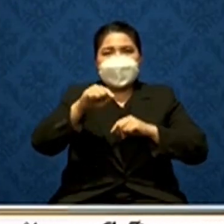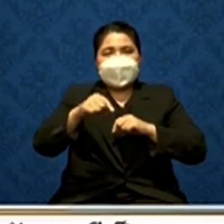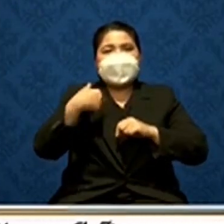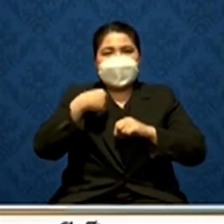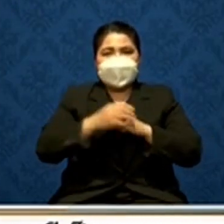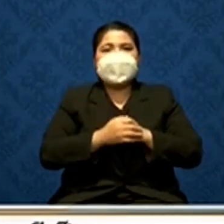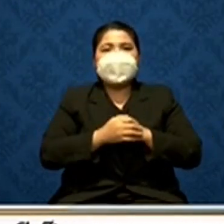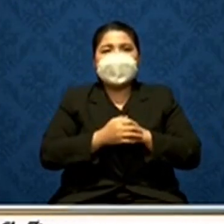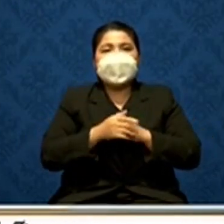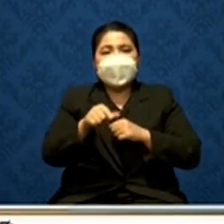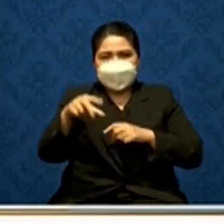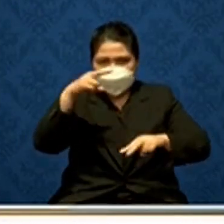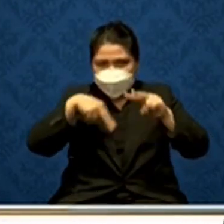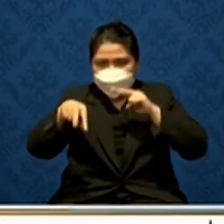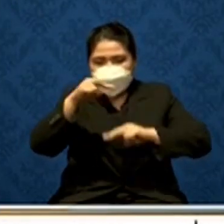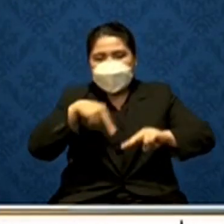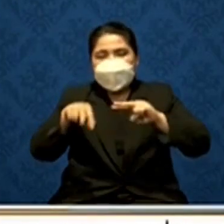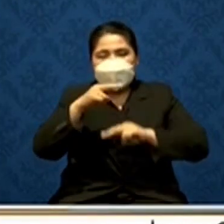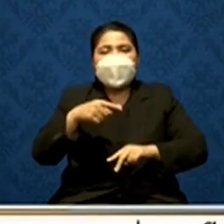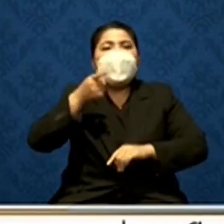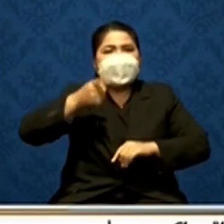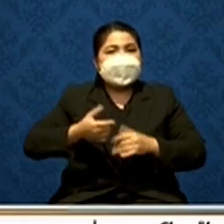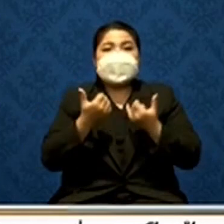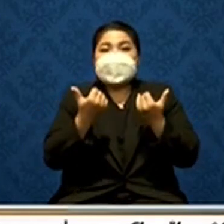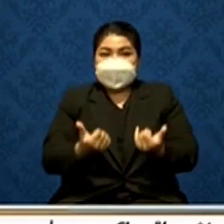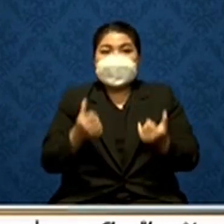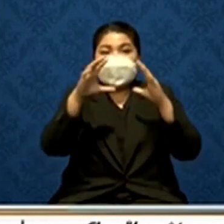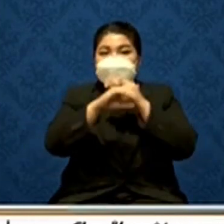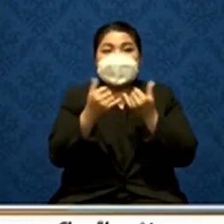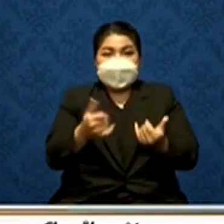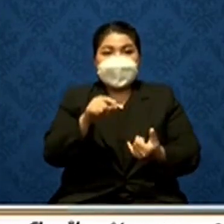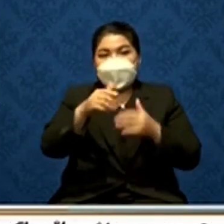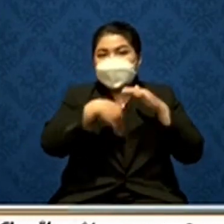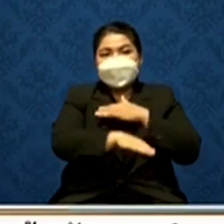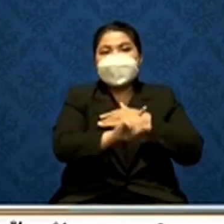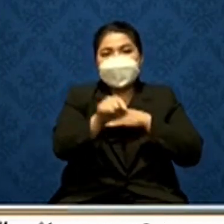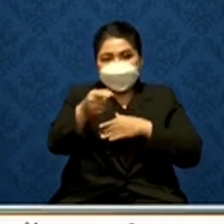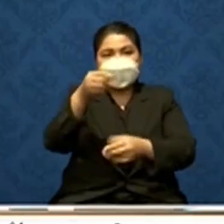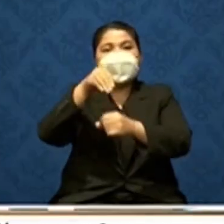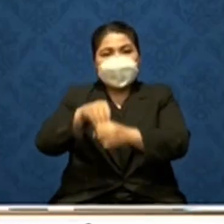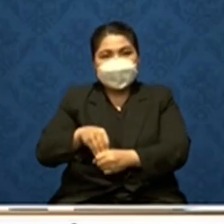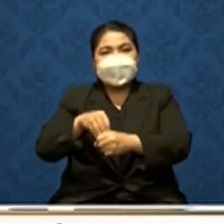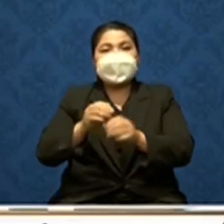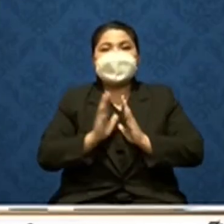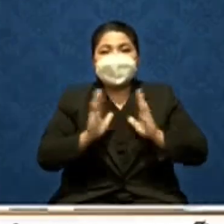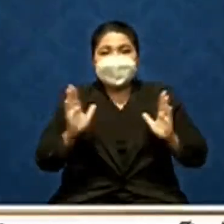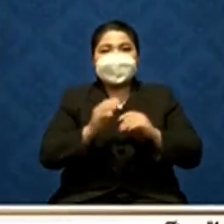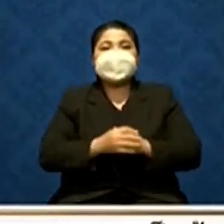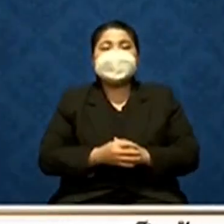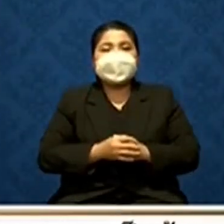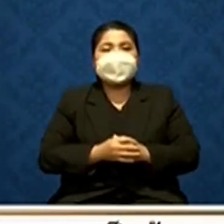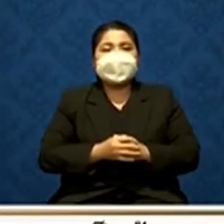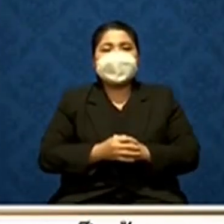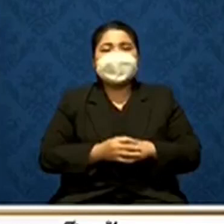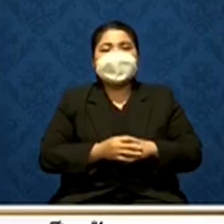เสนอผมต้องไปซะแวงตพร้คุณนี้ครัผมไม่หนีผ่านกลิย capacidadขอบคุครับตอนทัช